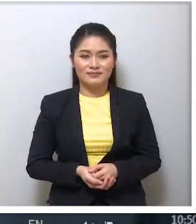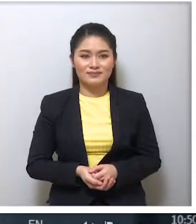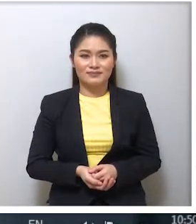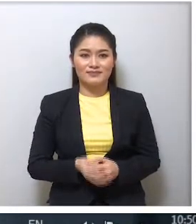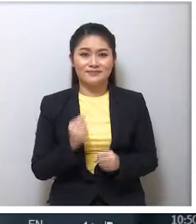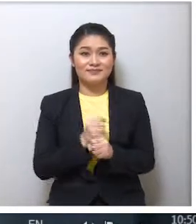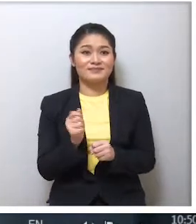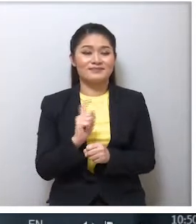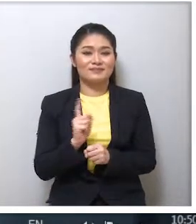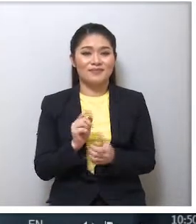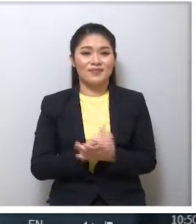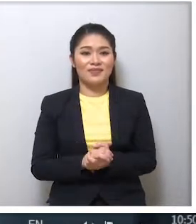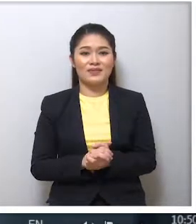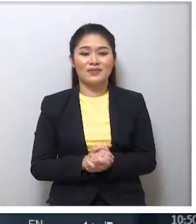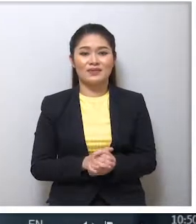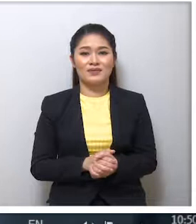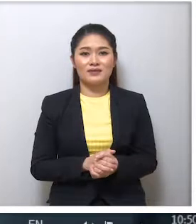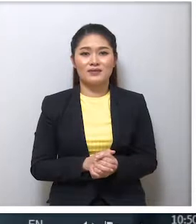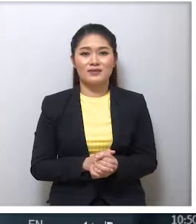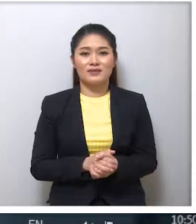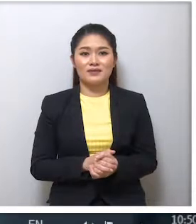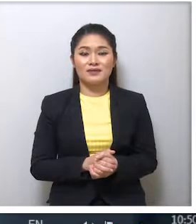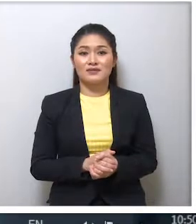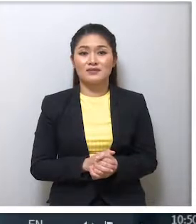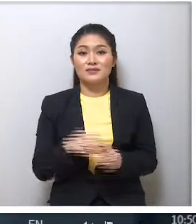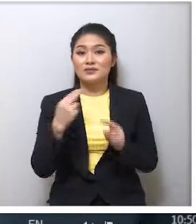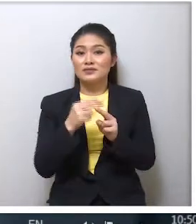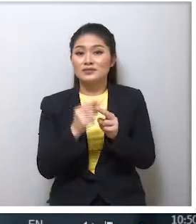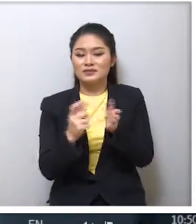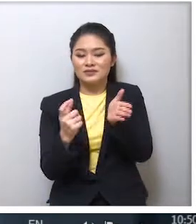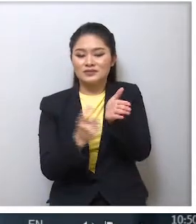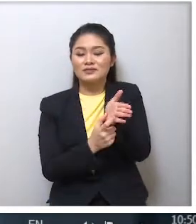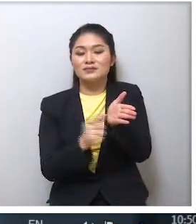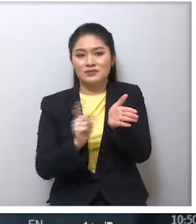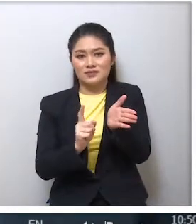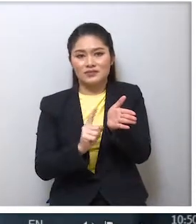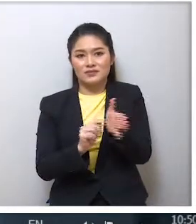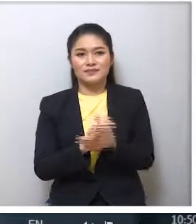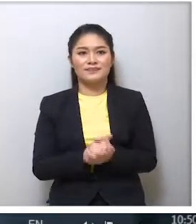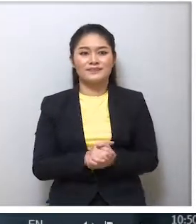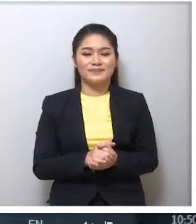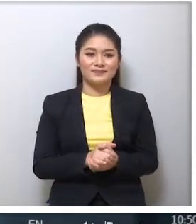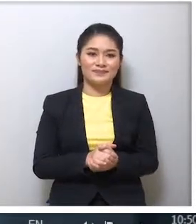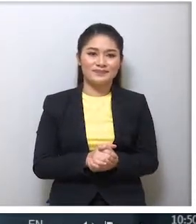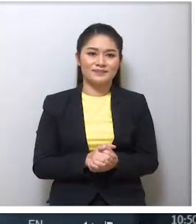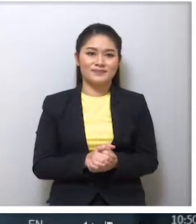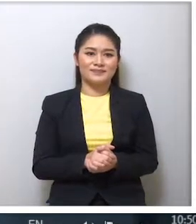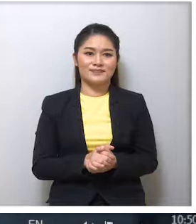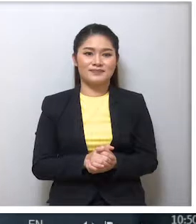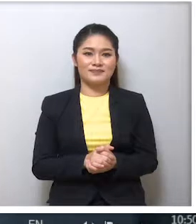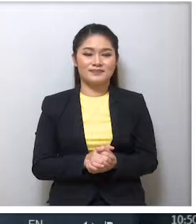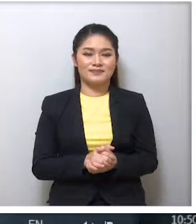านะครับตั้งค่าให้ตัวโลโก้เราเนี่ยมาจบที่ประมาณท่านี้นะครับดังนั้